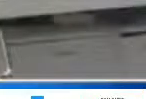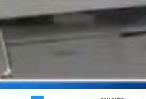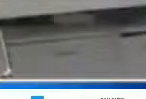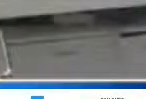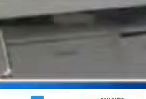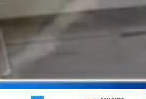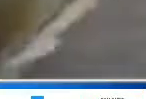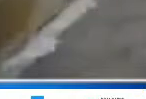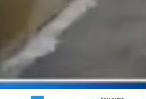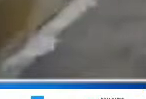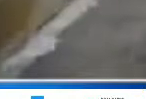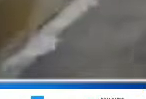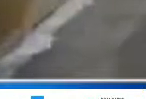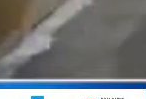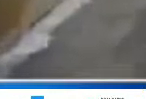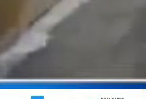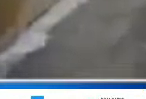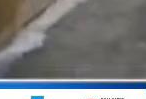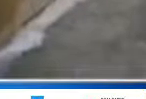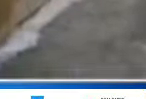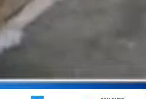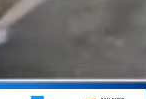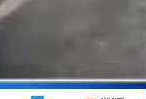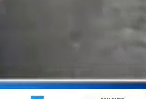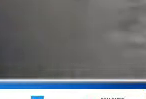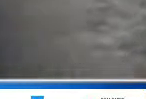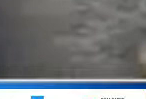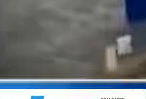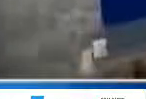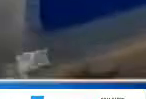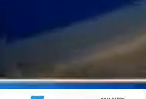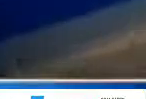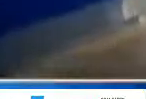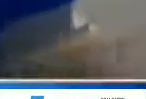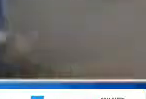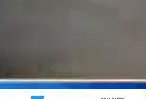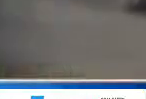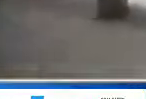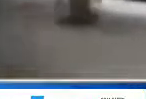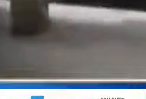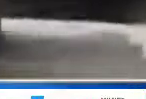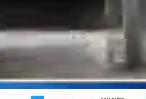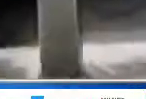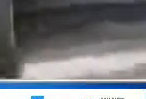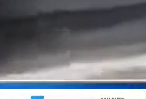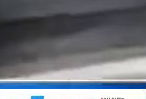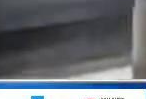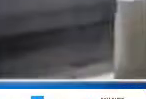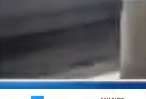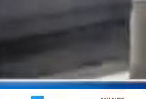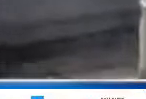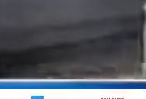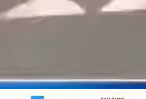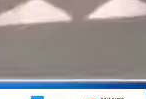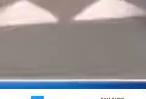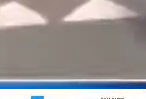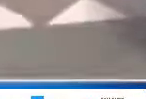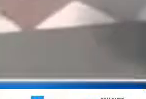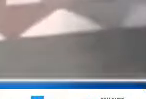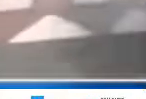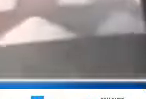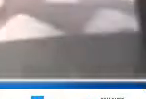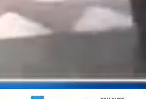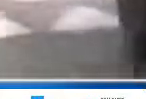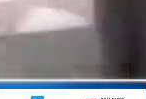ating gobyerno was thinking to set up our embassy here in Rabat to have closer relations with Morocco because